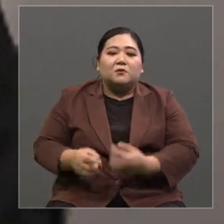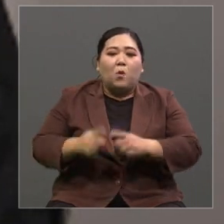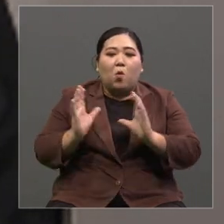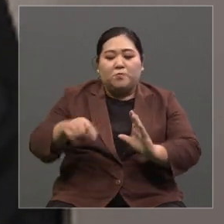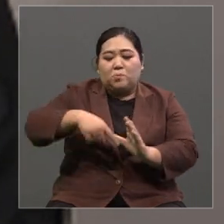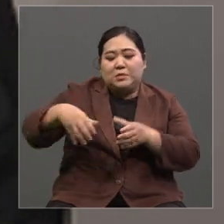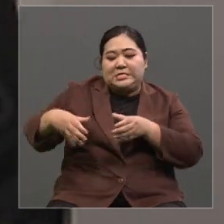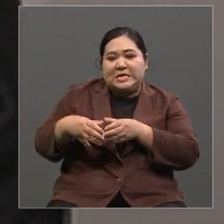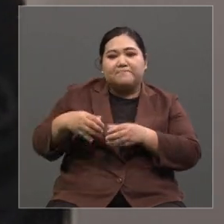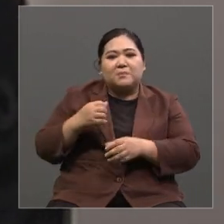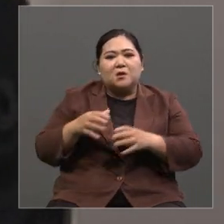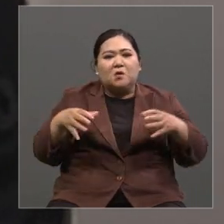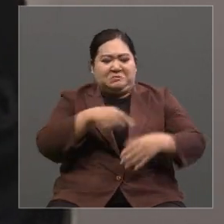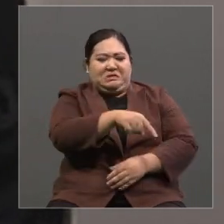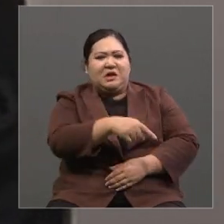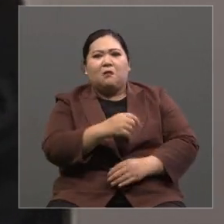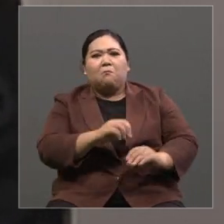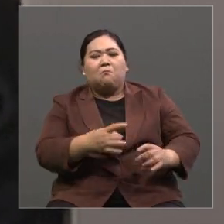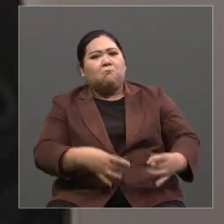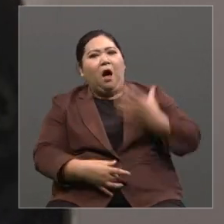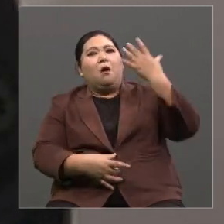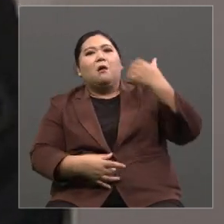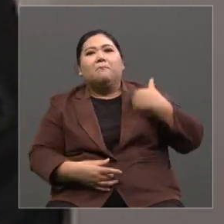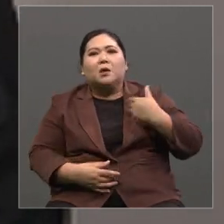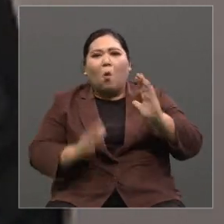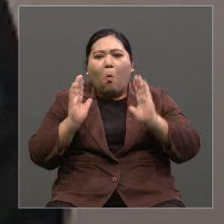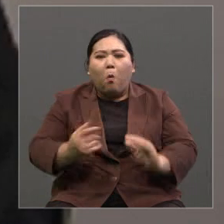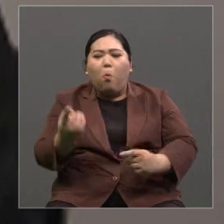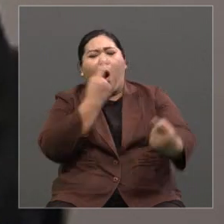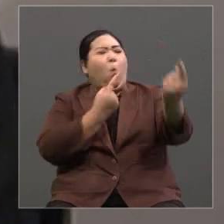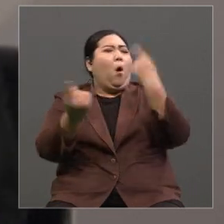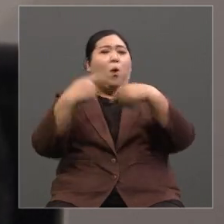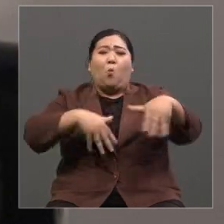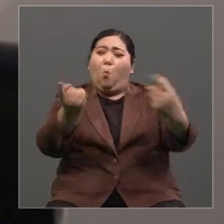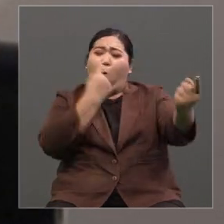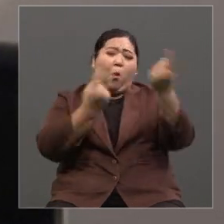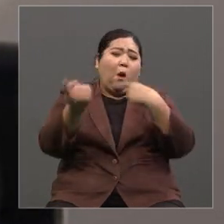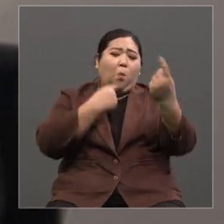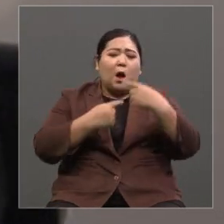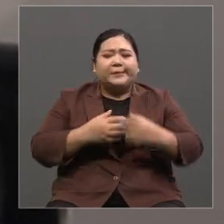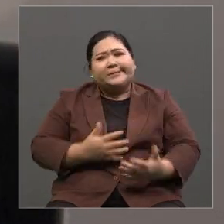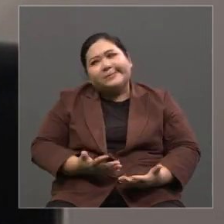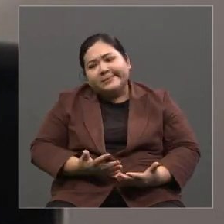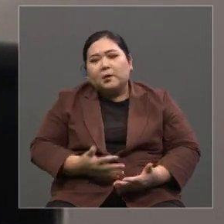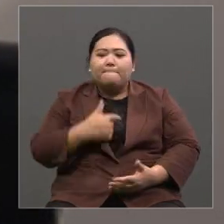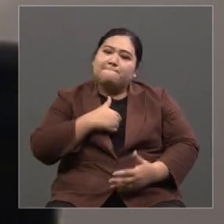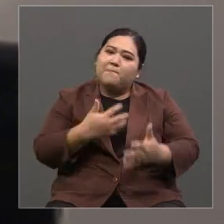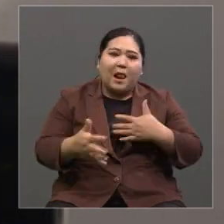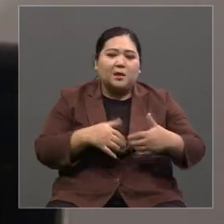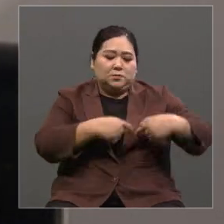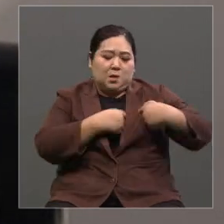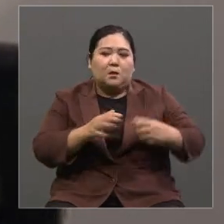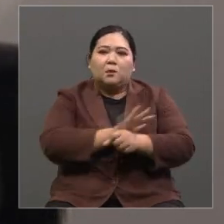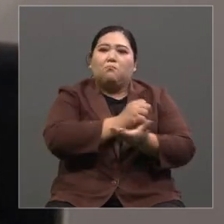เรื่องนั้นถ้าผมโดนโดนกระแสสังคมด่าโจมตีผมก็คิดว่าเอ้ยไม่เป็นไรหรอกเราชื่อเราช่วยด้วยจิตใจ